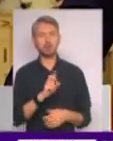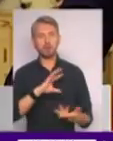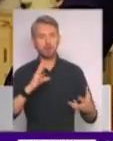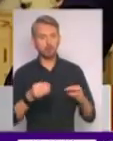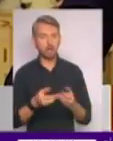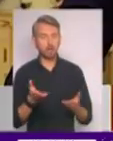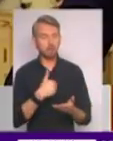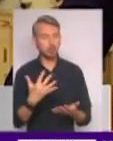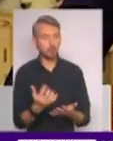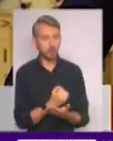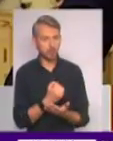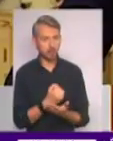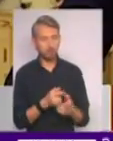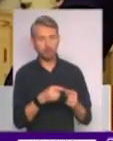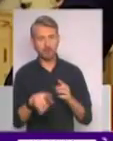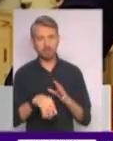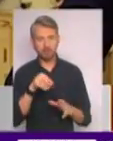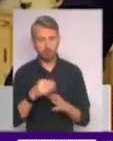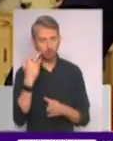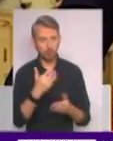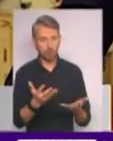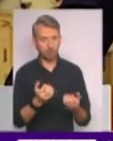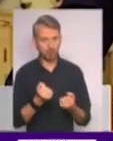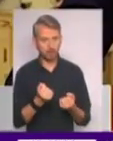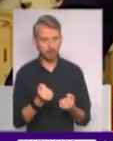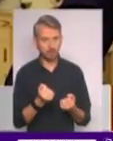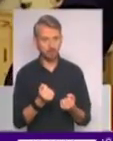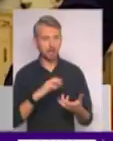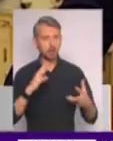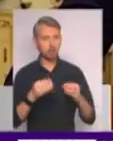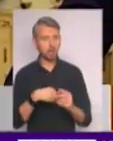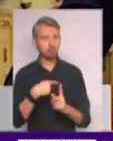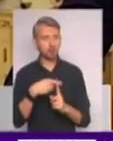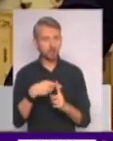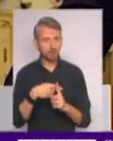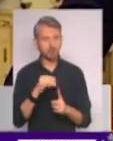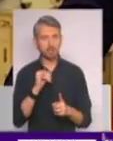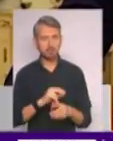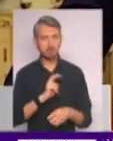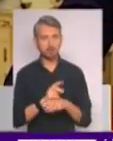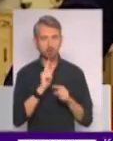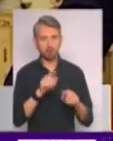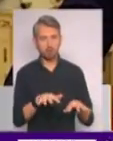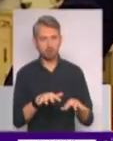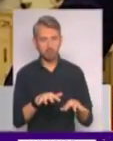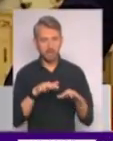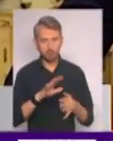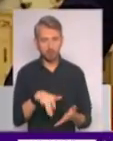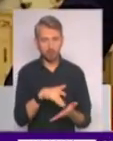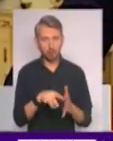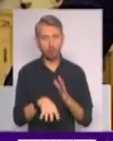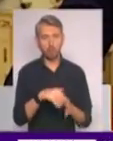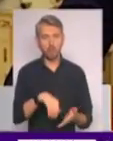який ми досягли в процесі виборів, коли ми отримали результат позитивний і прийшли до парламенту, до міського, і обрали